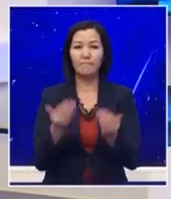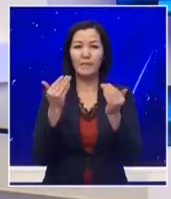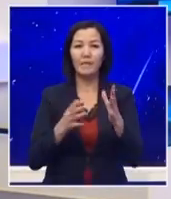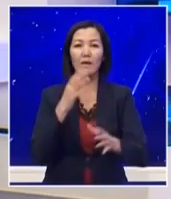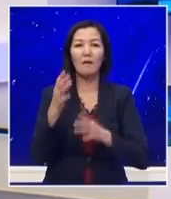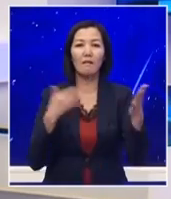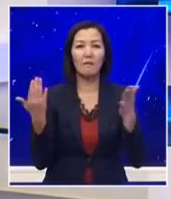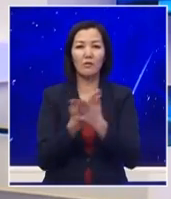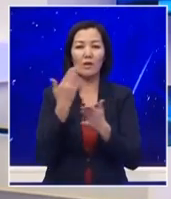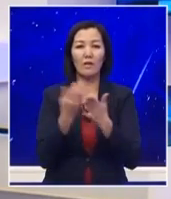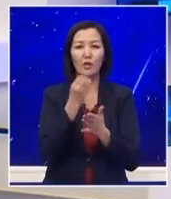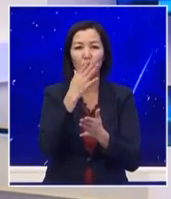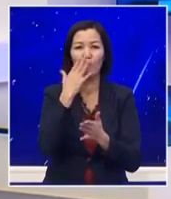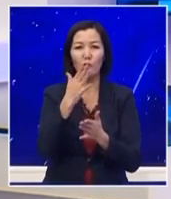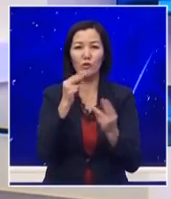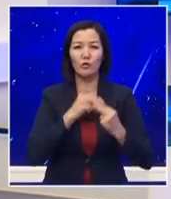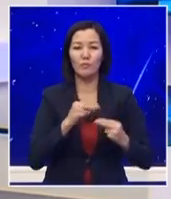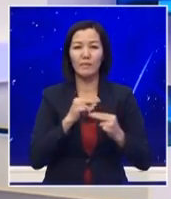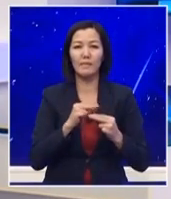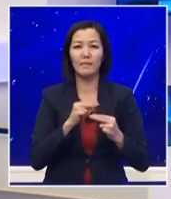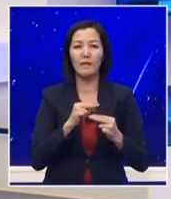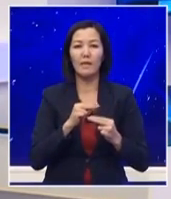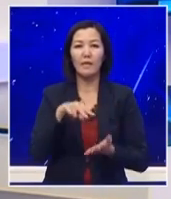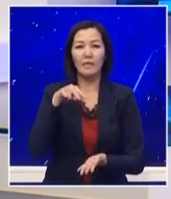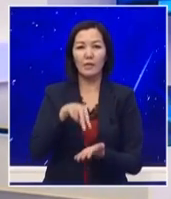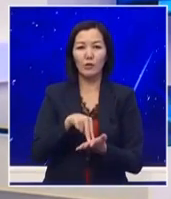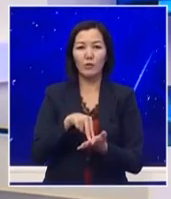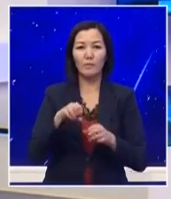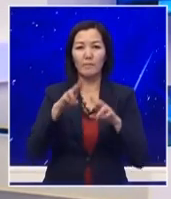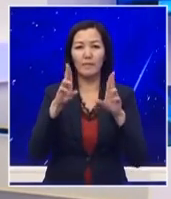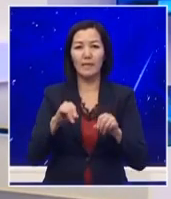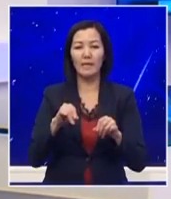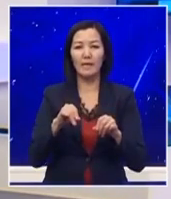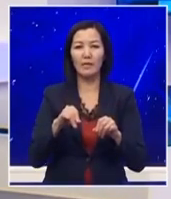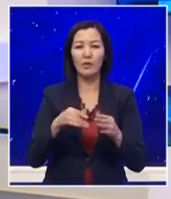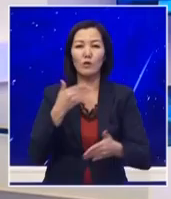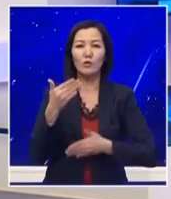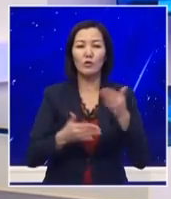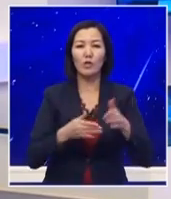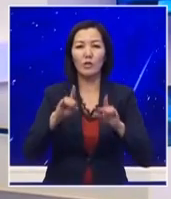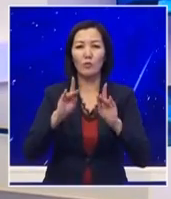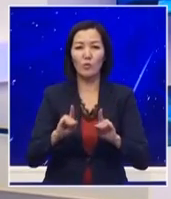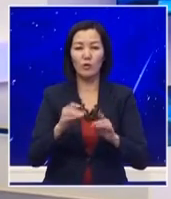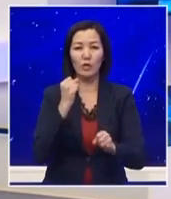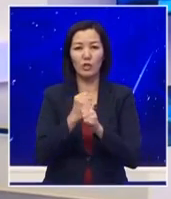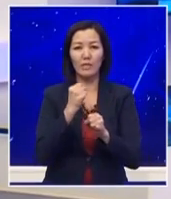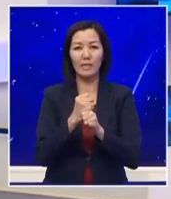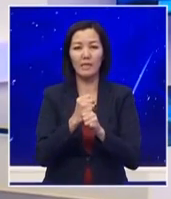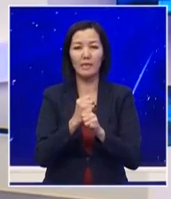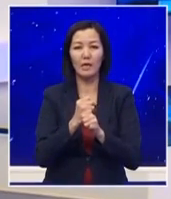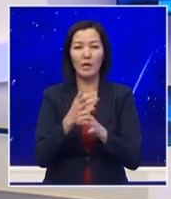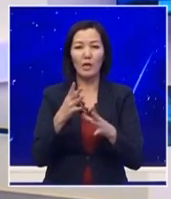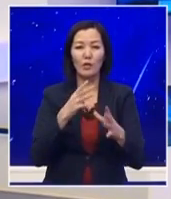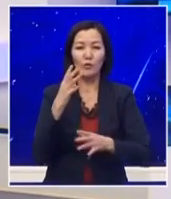Енді шартарапқа тоқталса, Жапонияда жұмысын тік тұрып істейтін мамандарға жүре алатын орындық жасалды. Ал дүниежүзілік